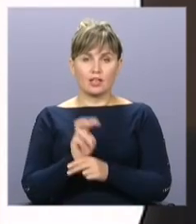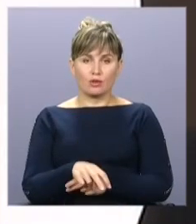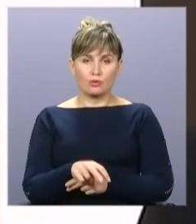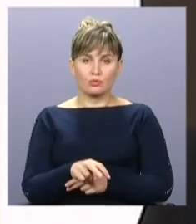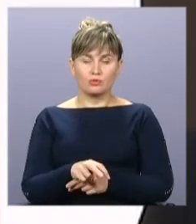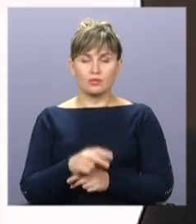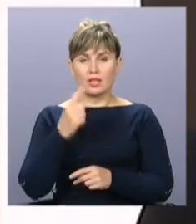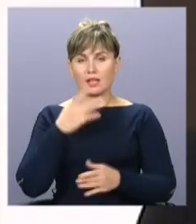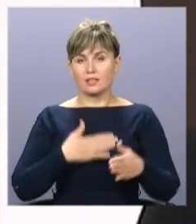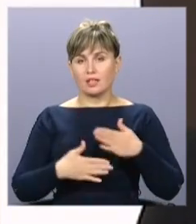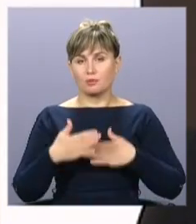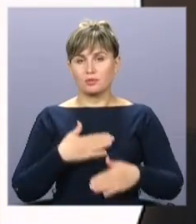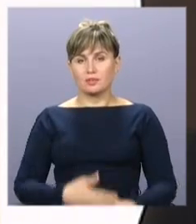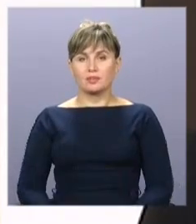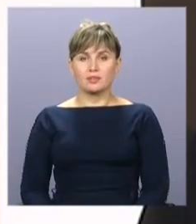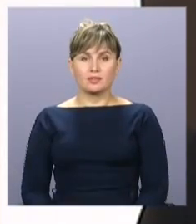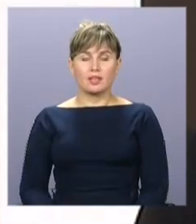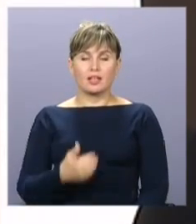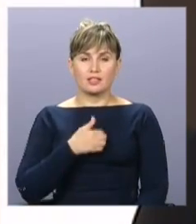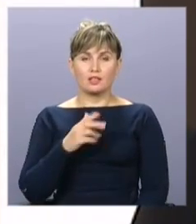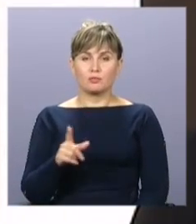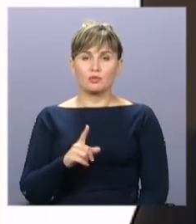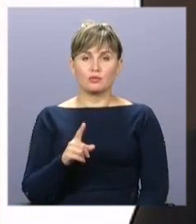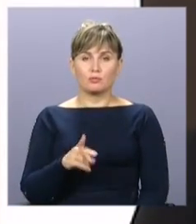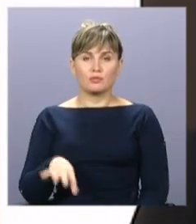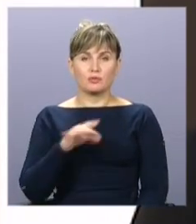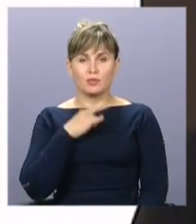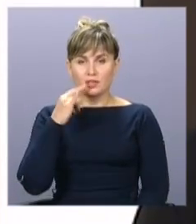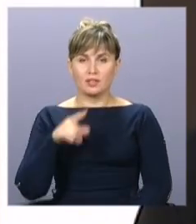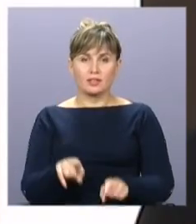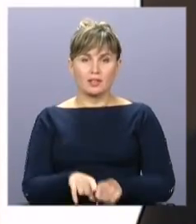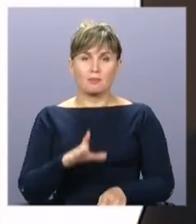глаз радует. Хотелось бы, чтобы по всему Казахстану так было красиво.